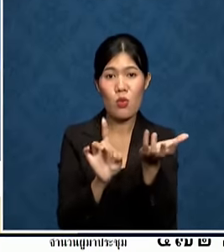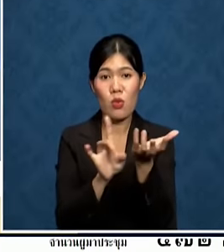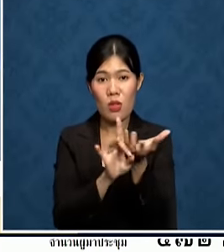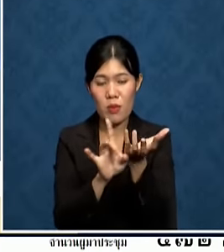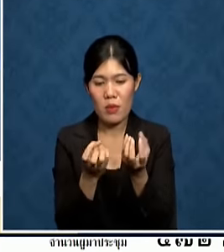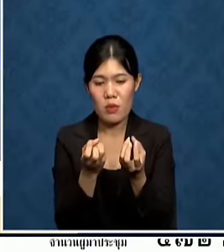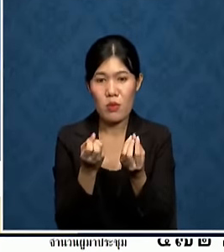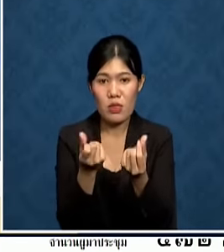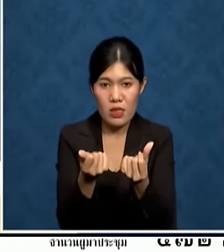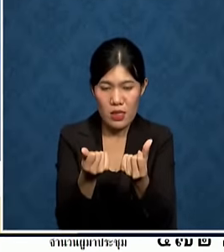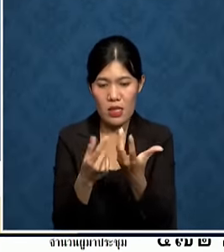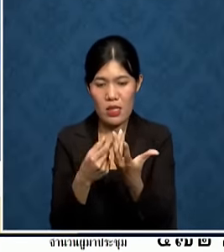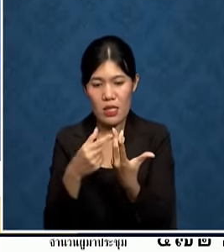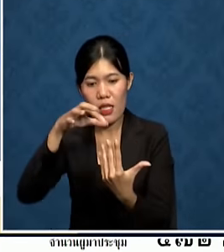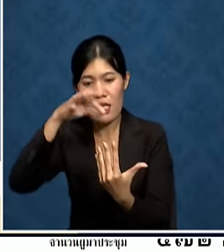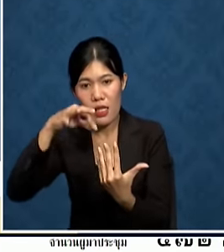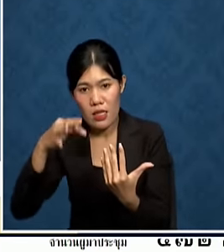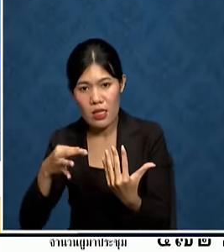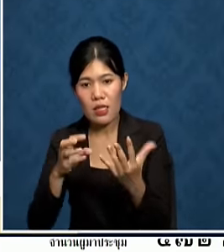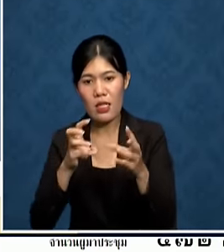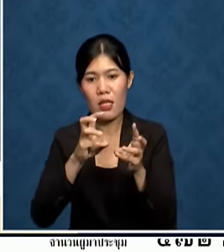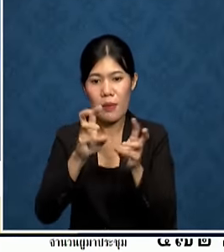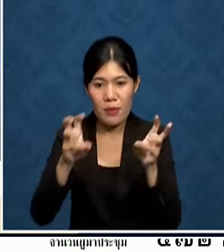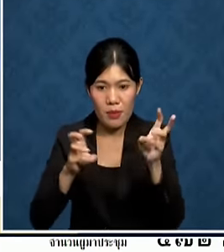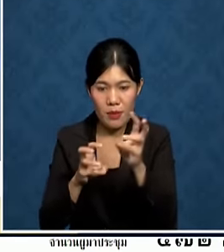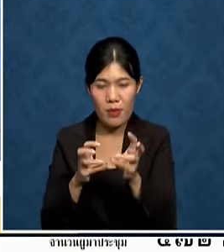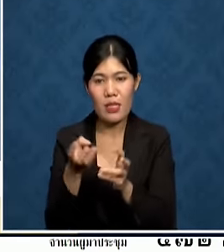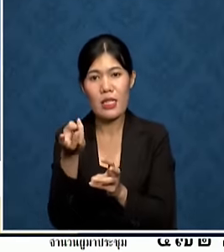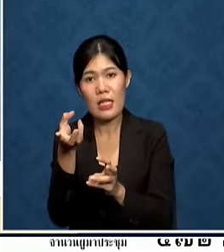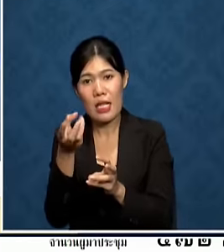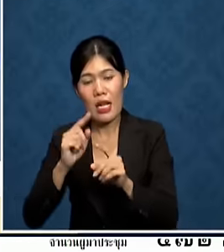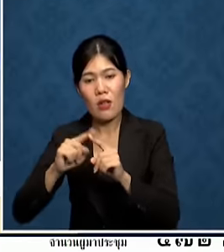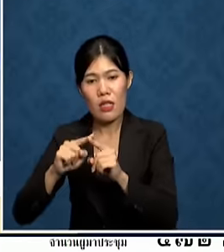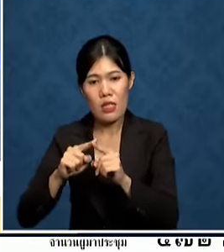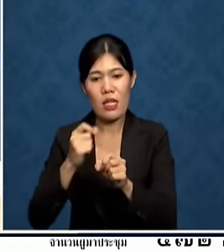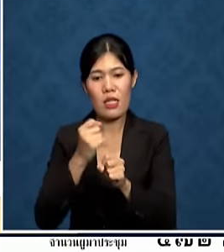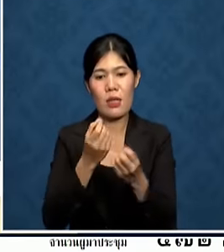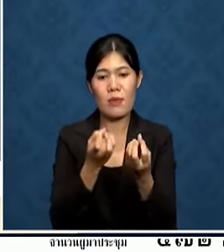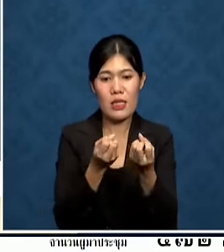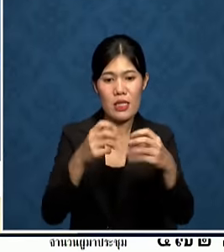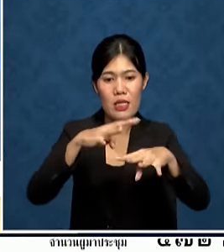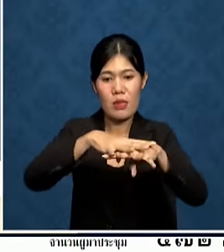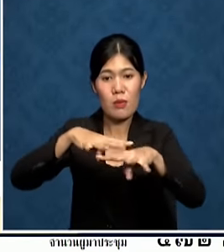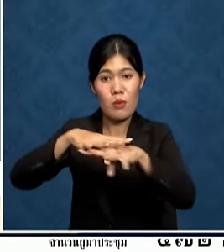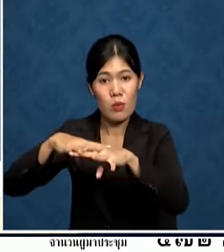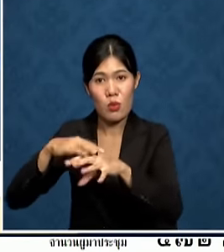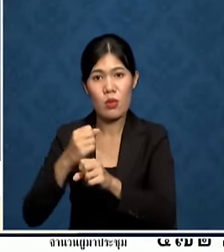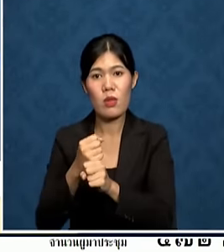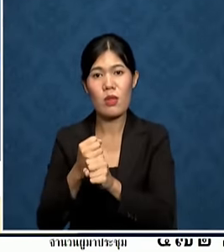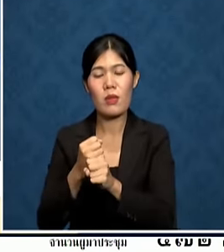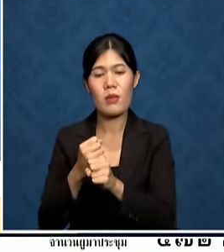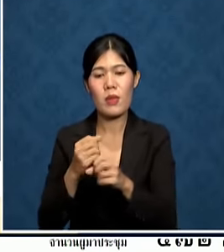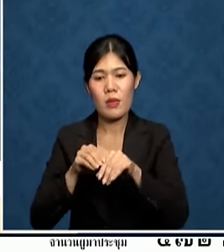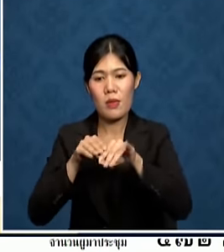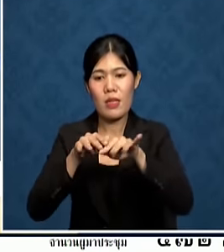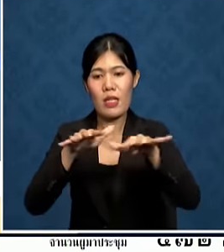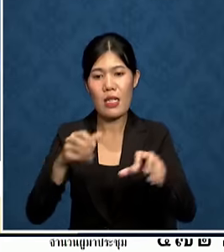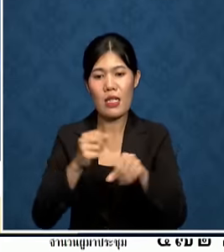การคัดเมล็ดพันธุ์ข้าวการบริหารพื้นที่เพะปลูกนะครับและตัวอย่างสุดท้ายคือภาคการท่องเที่ยวที่วันนี้สัดส่วนต่อ GDP